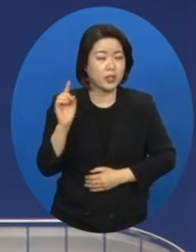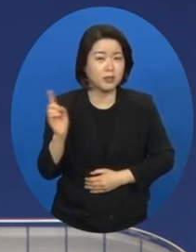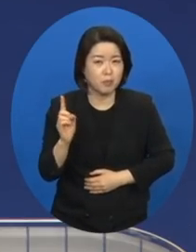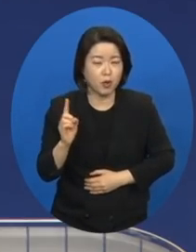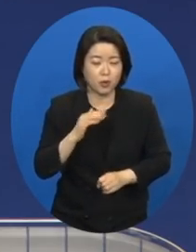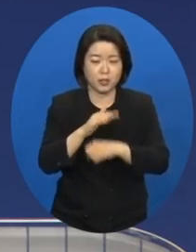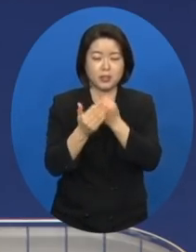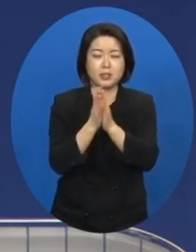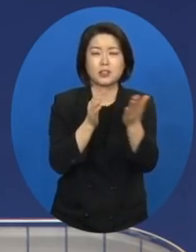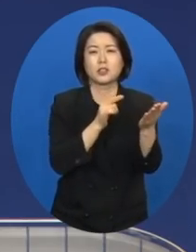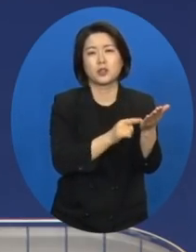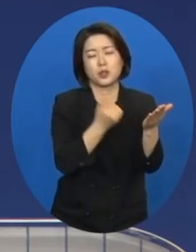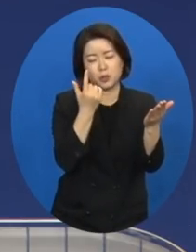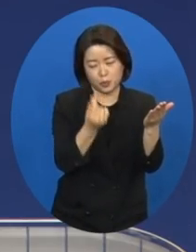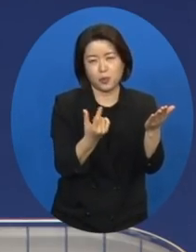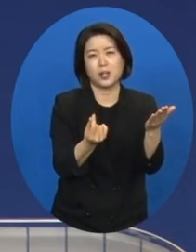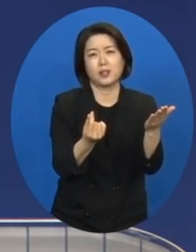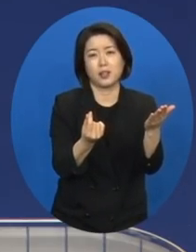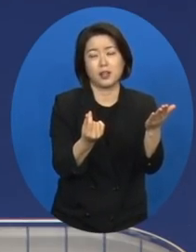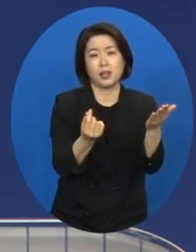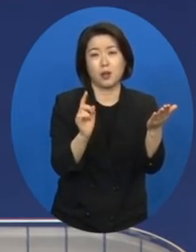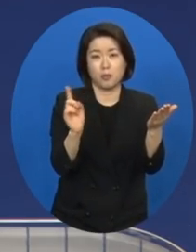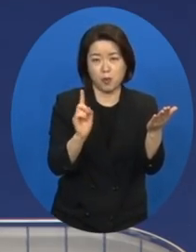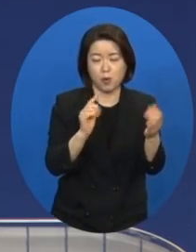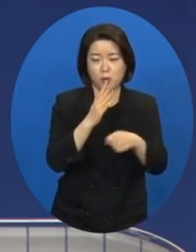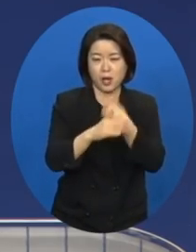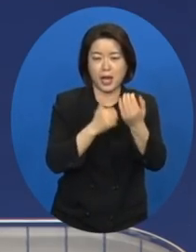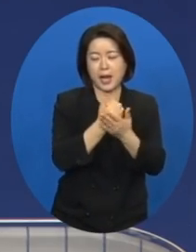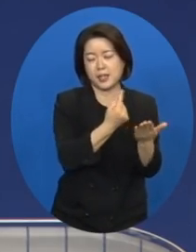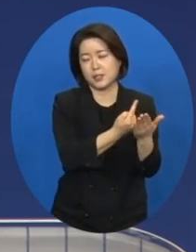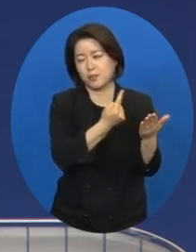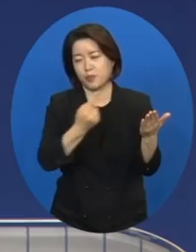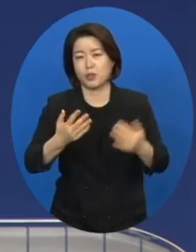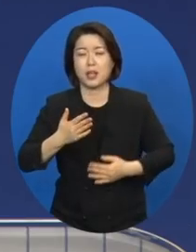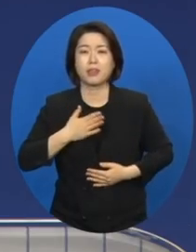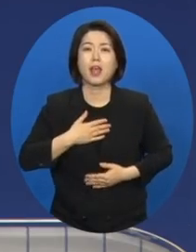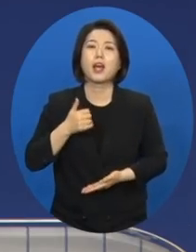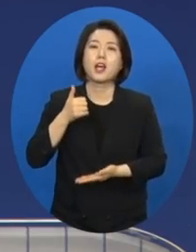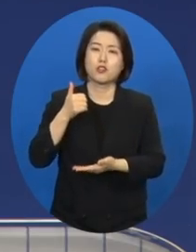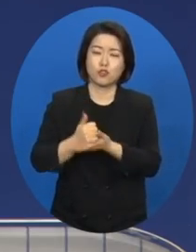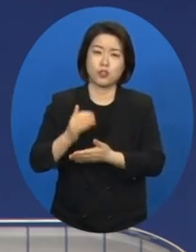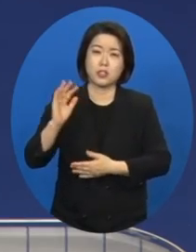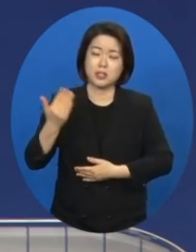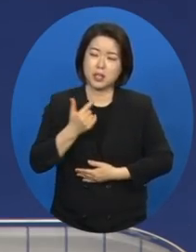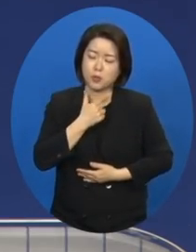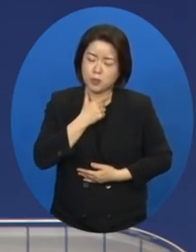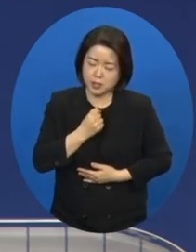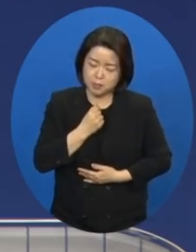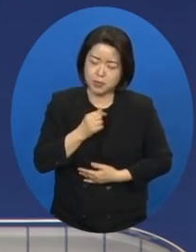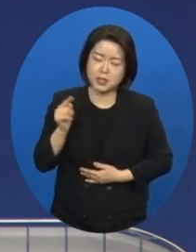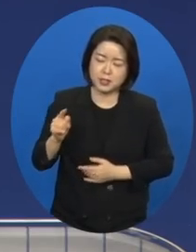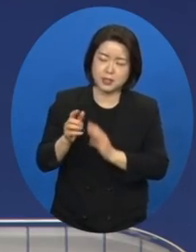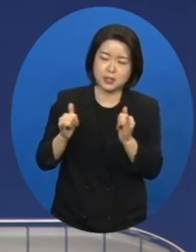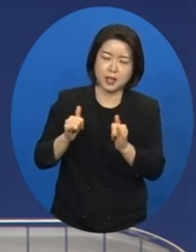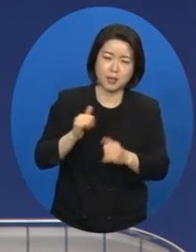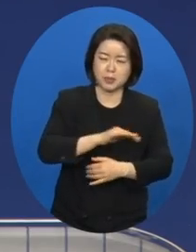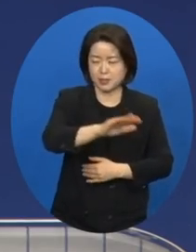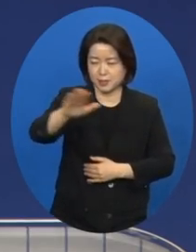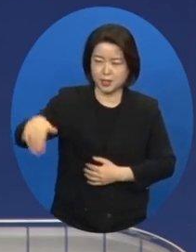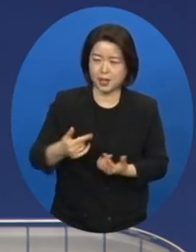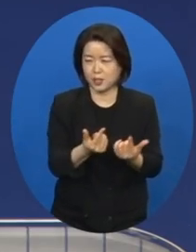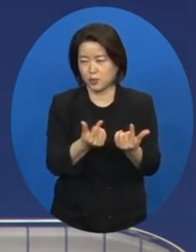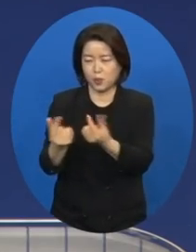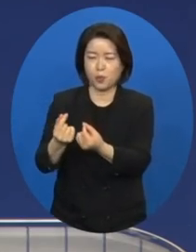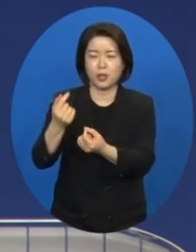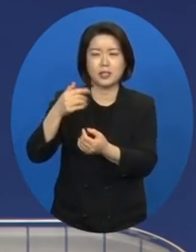동일하다고 얘기를 해요. 하나님 떠나서 내가 내 주인이 돼서 살려는 사람들은 누구나 다 이런 두려움을